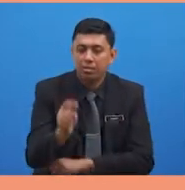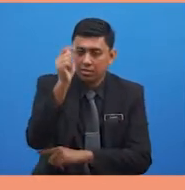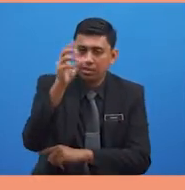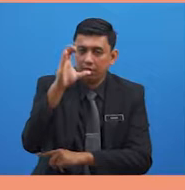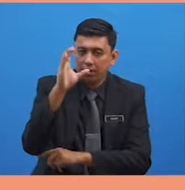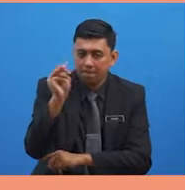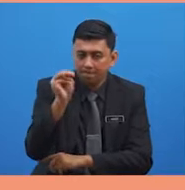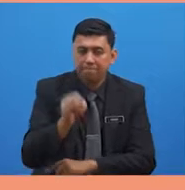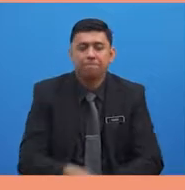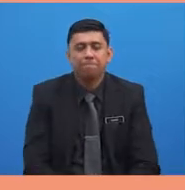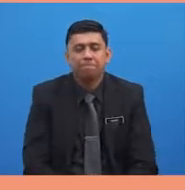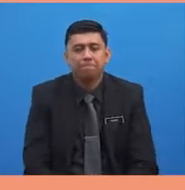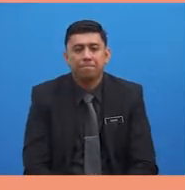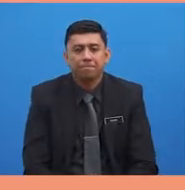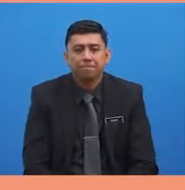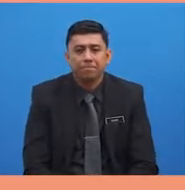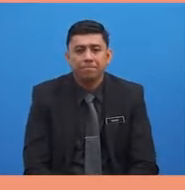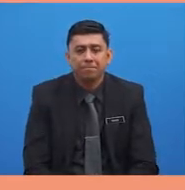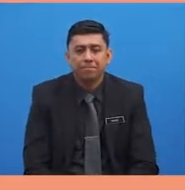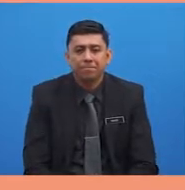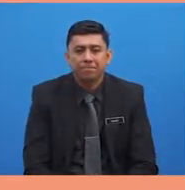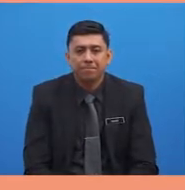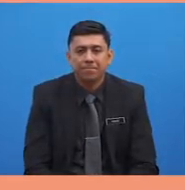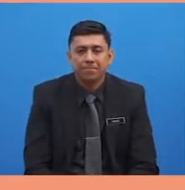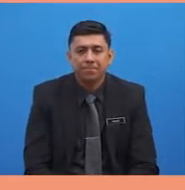tinggi sentimeter.